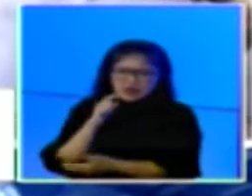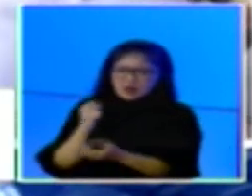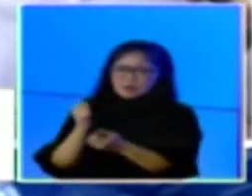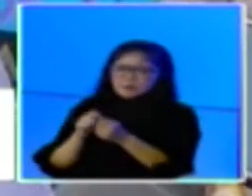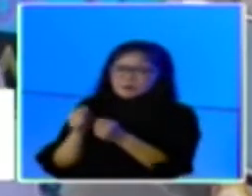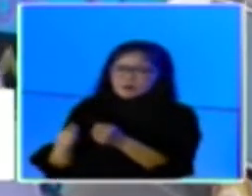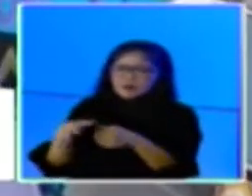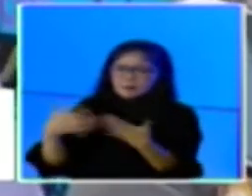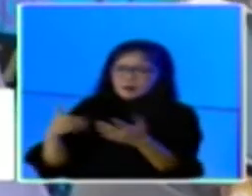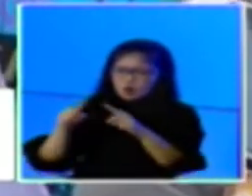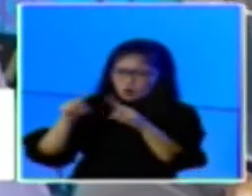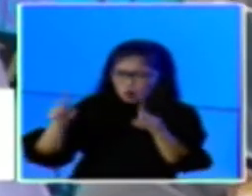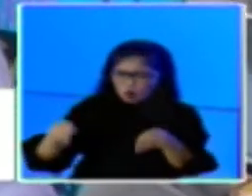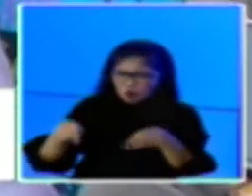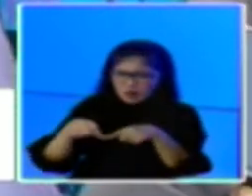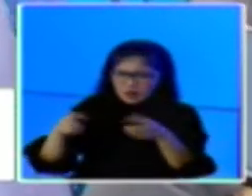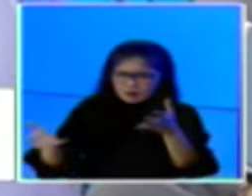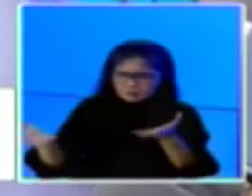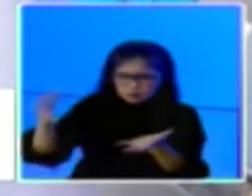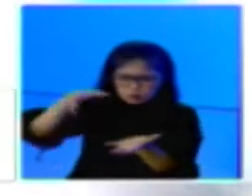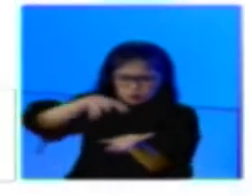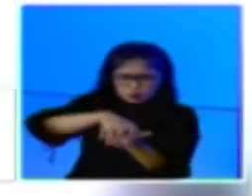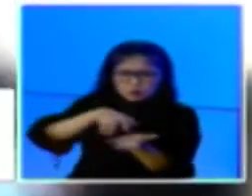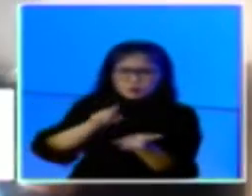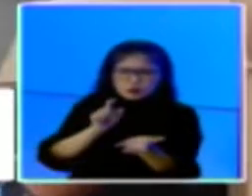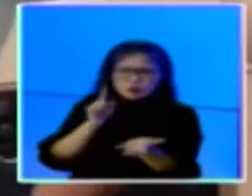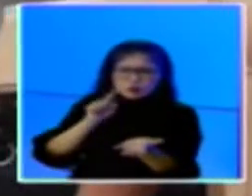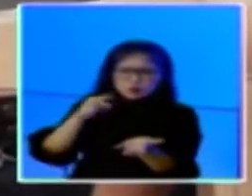diisi charger, kemudian mereka mencetak IMEI sendiri.